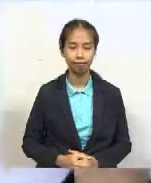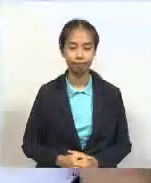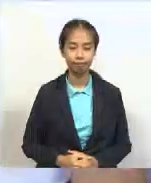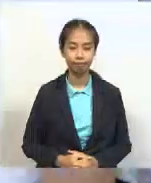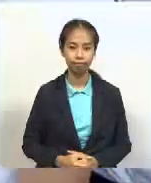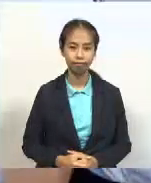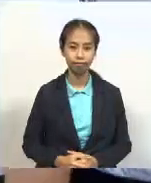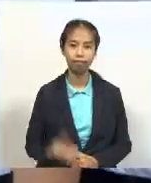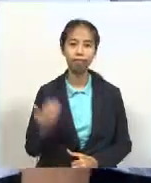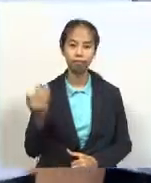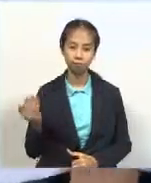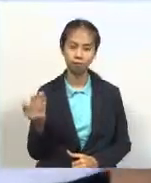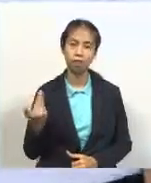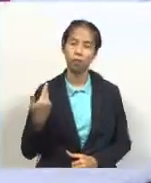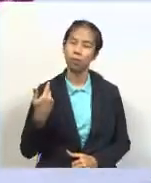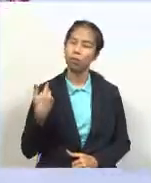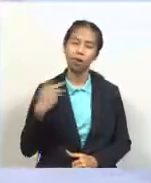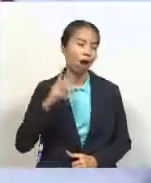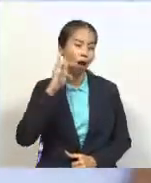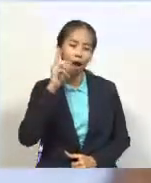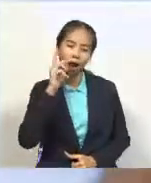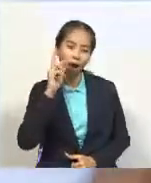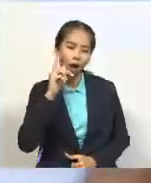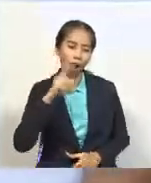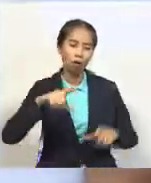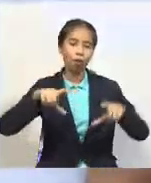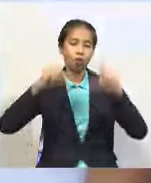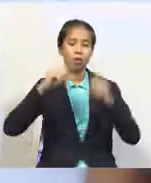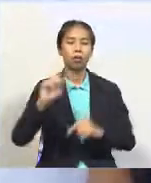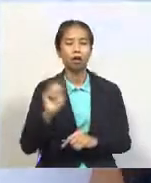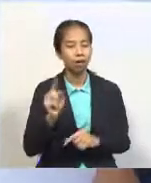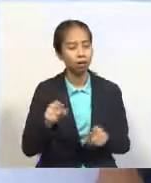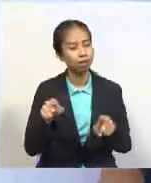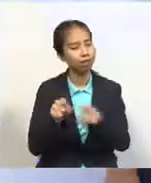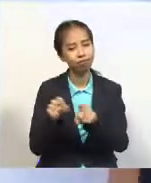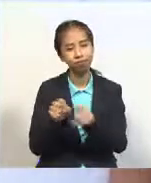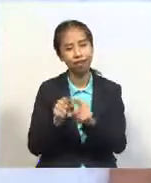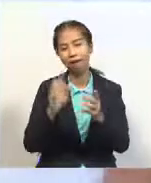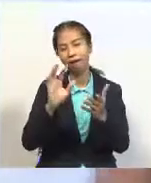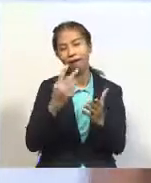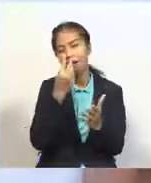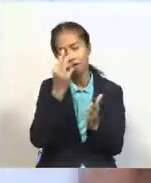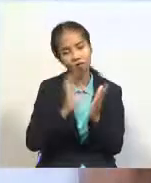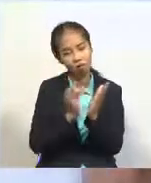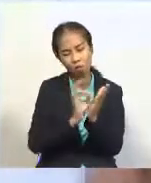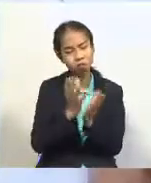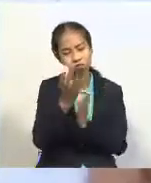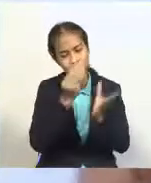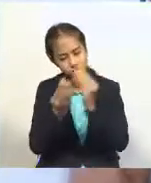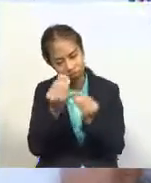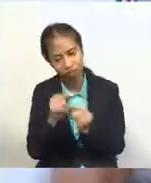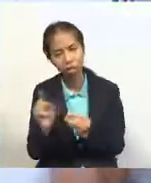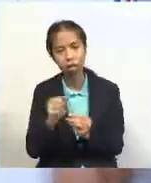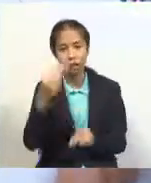ส่วนกรณี Talk of the Town ก็ว่าได้นะครับร้อนระอุกันทั่วโซเชียลหลายคนแสดงความคิดเห็นนะครับก